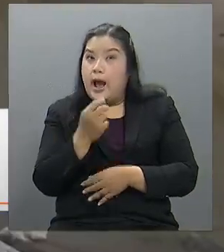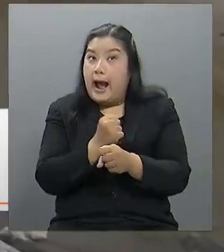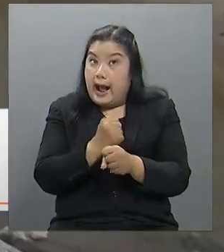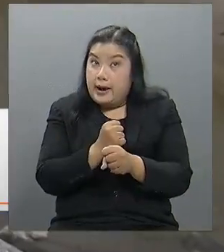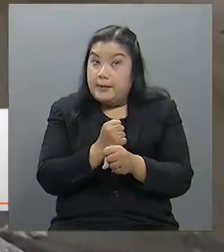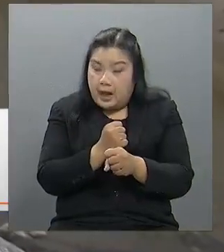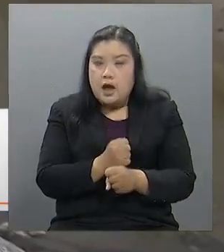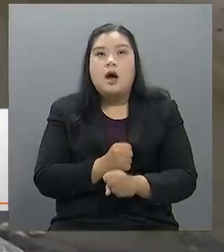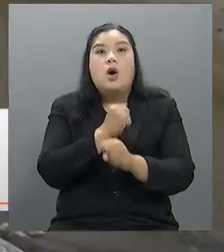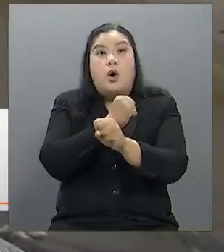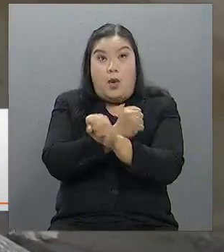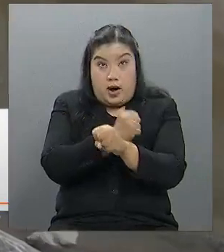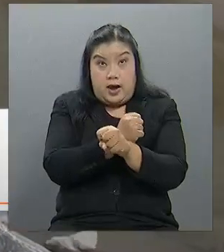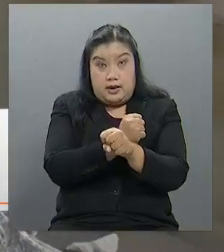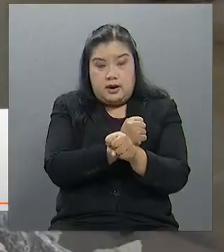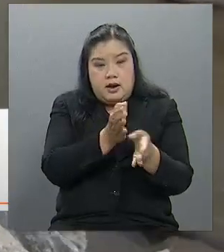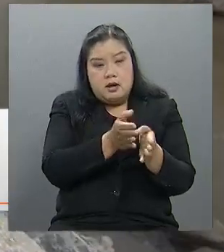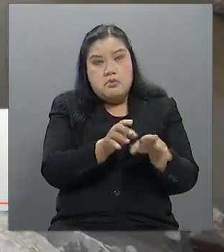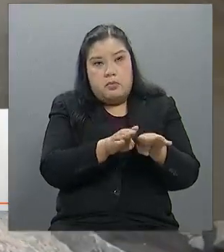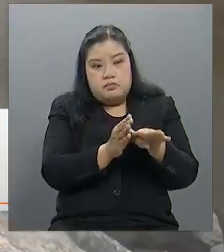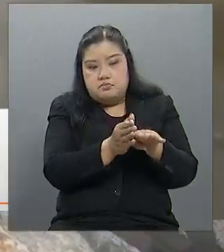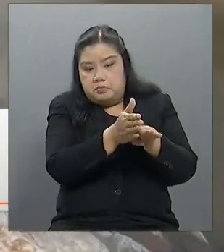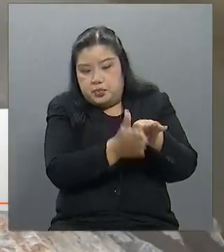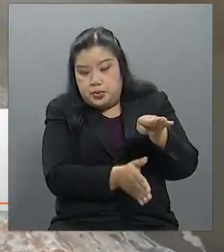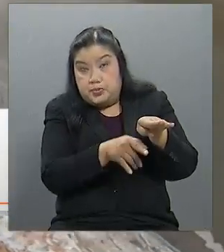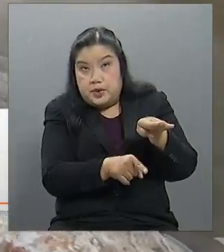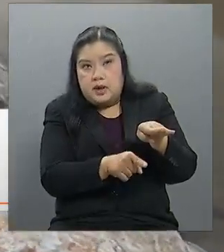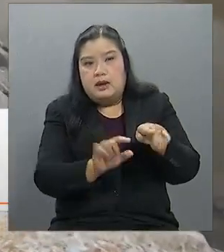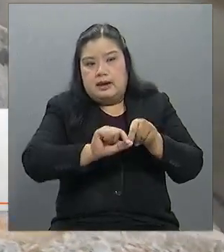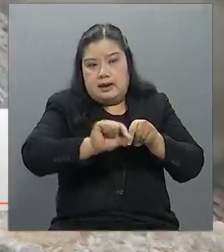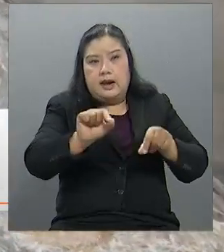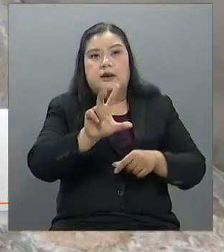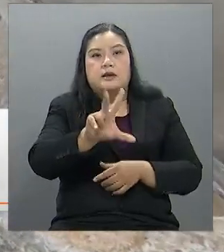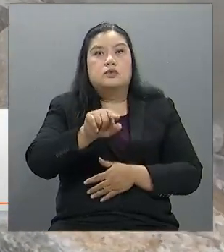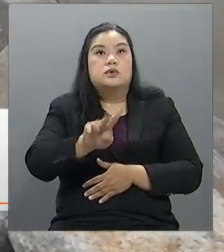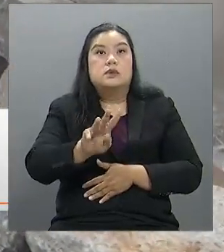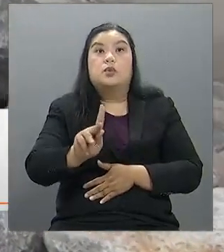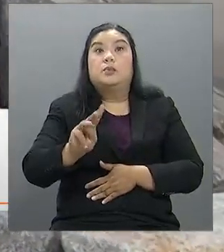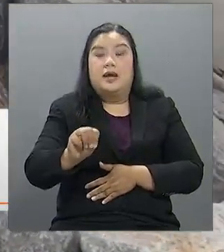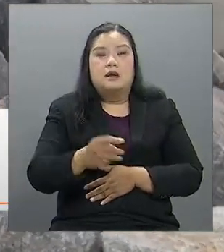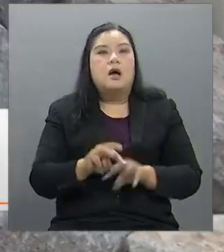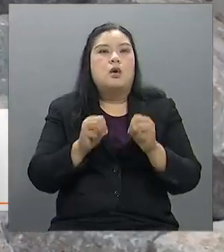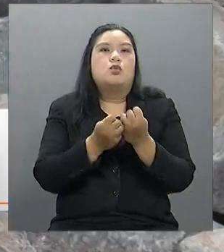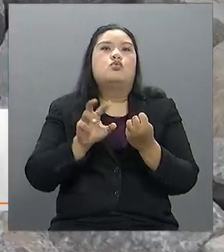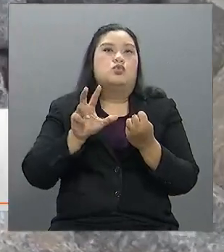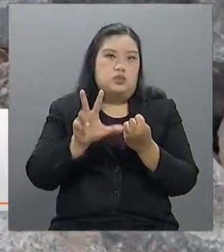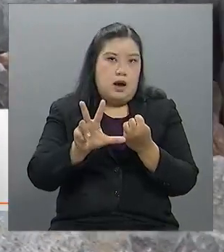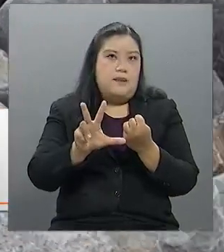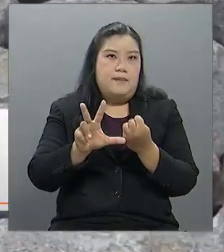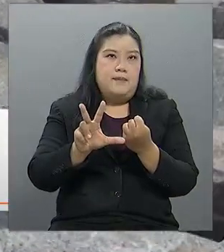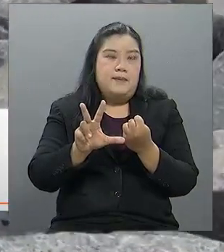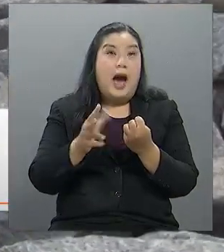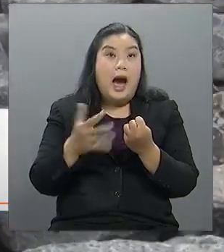กัดเซาะชายฝั่งความยาว 3.4 กิโลเมตรนะคะที่บ้านทุ่งใหญ่หมู่3ตำบลเขารูปช้างนะคะมันก็เชื่อมต่